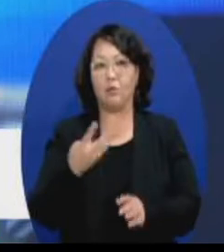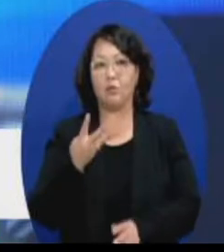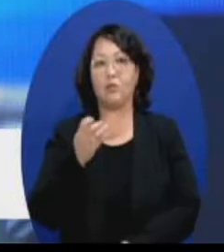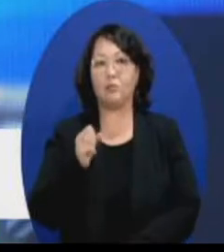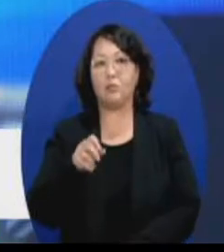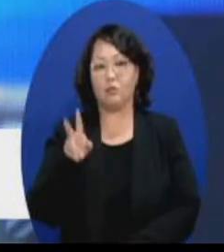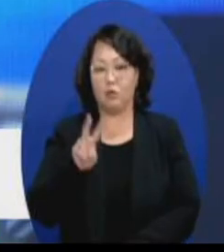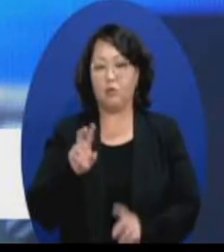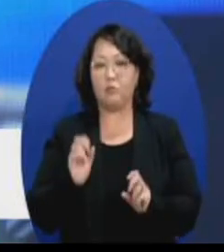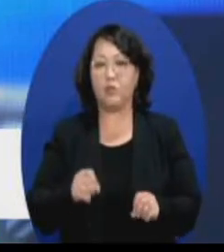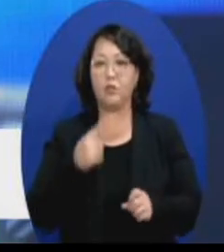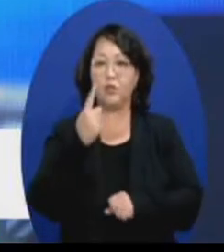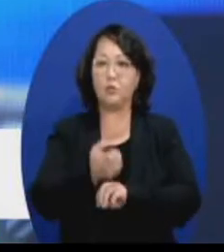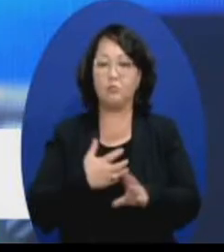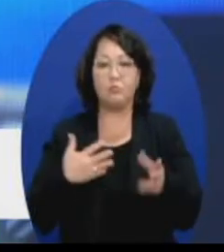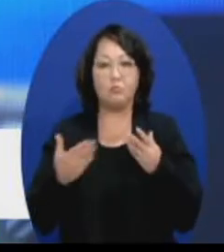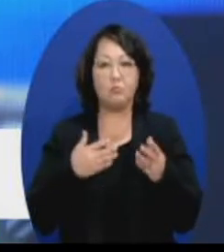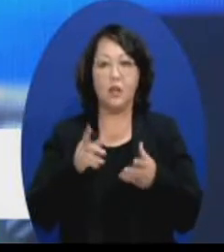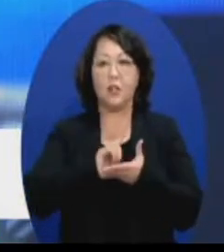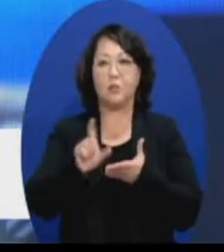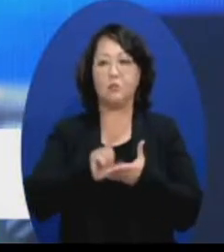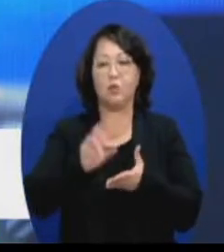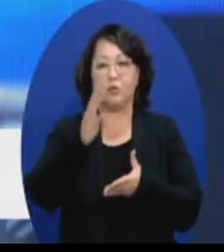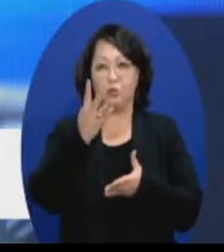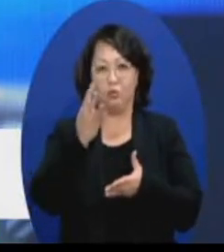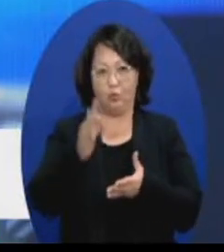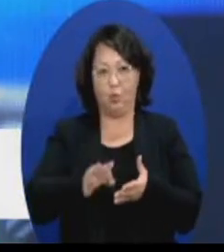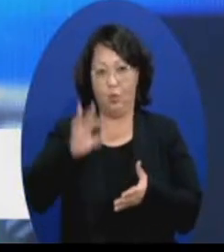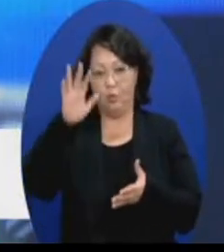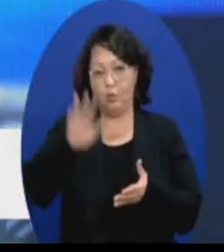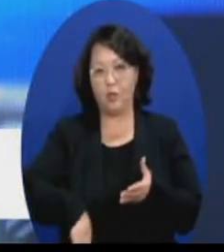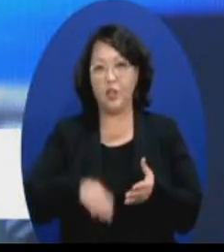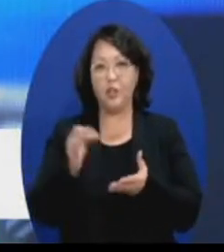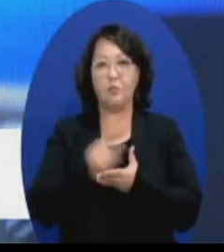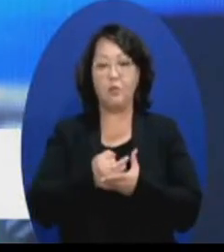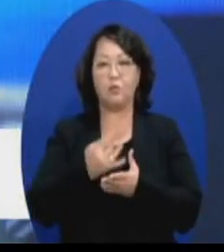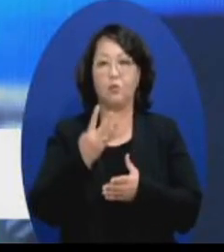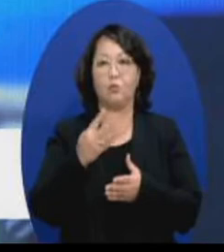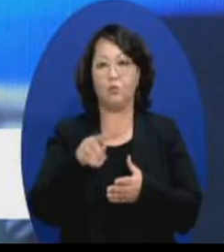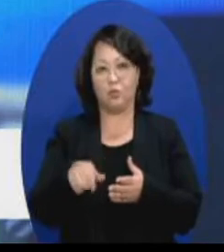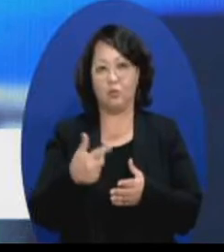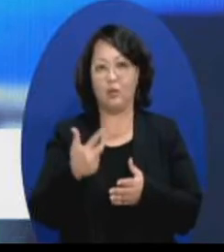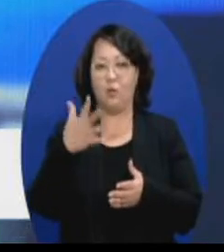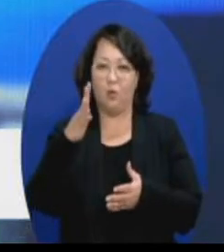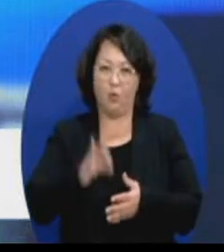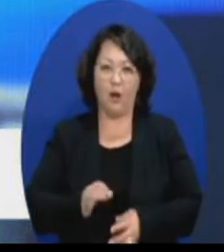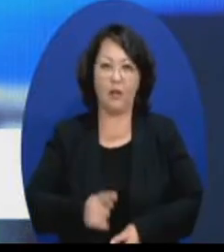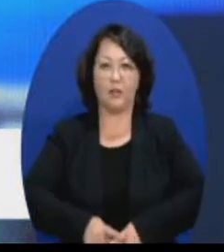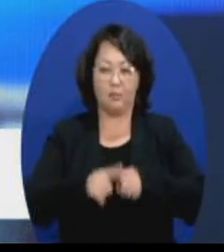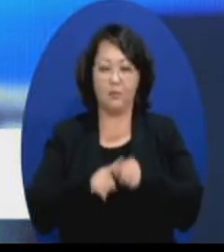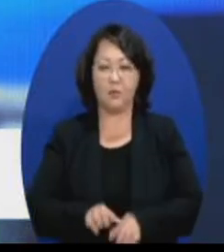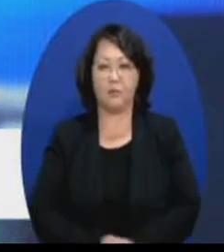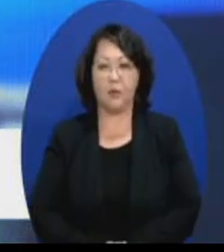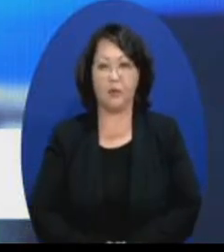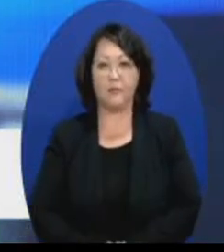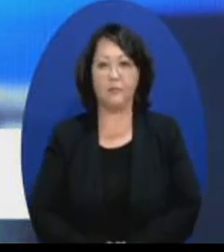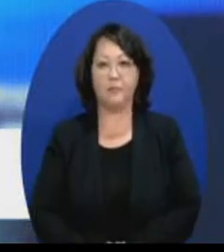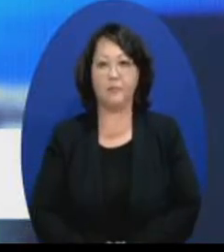төрснөм. Өмнөх онтой харьцуулахад экспорт 41 хувиар буурч, импорт 435